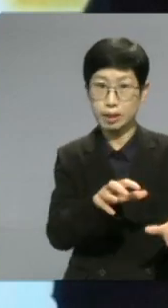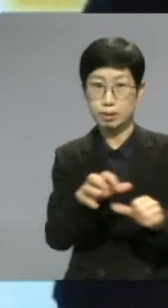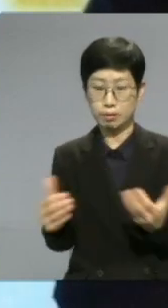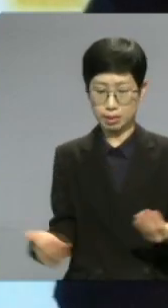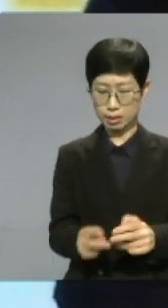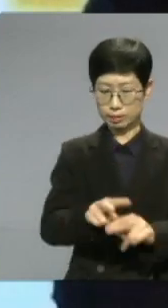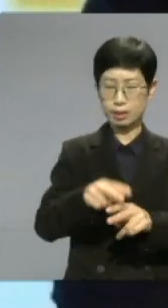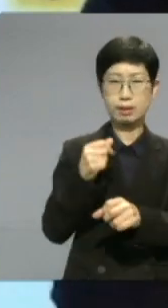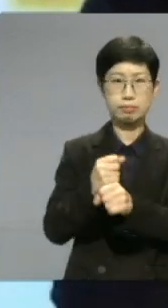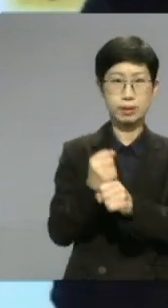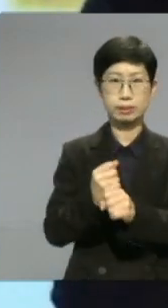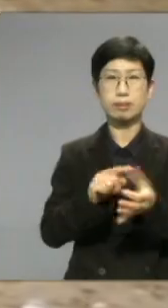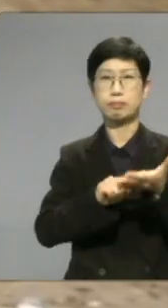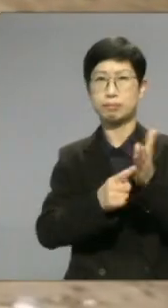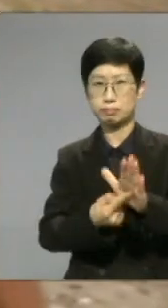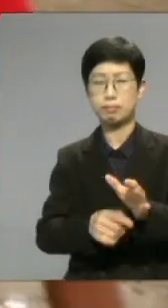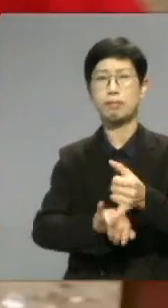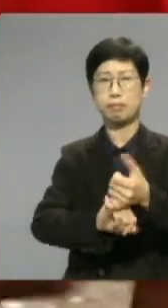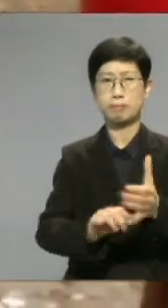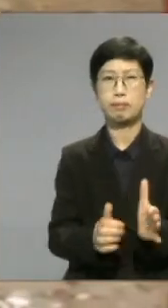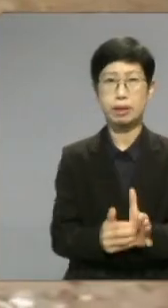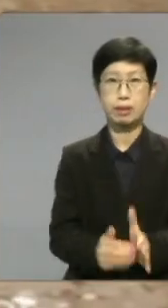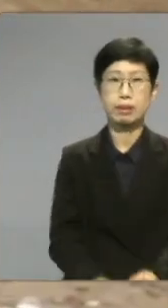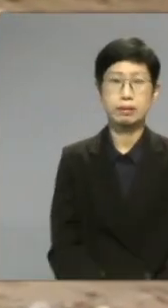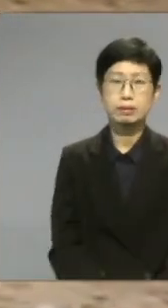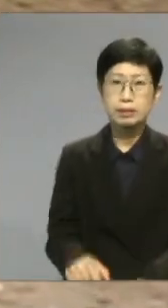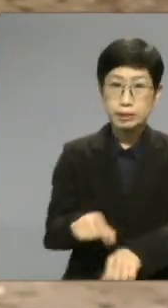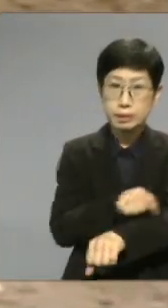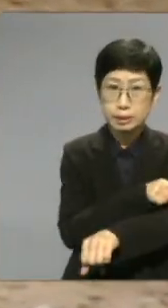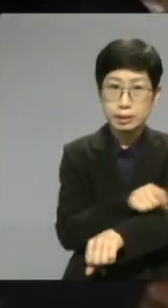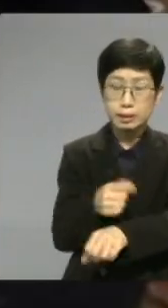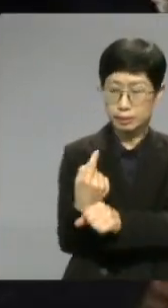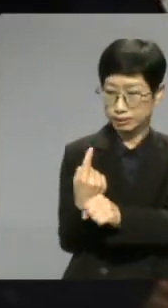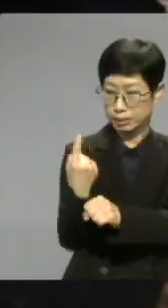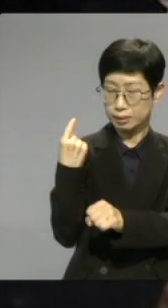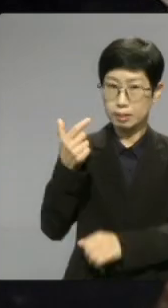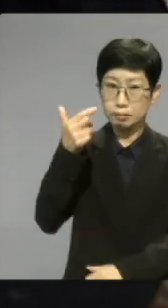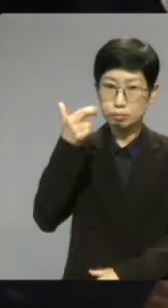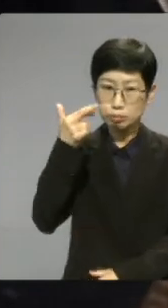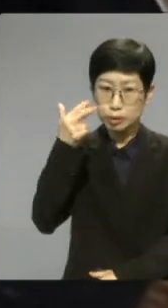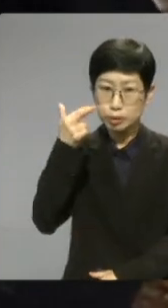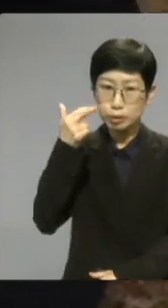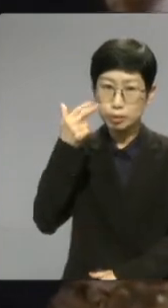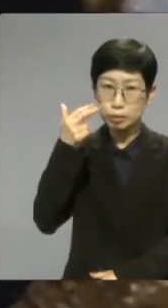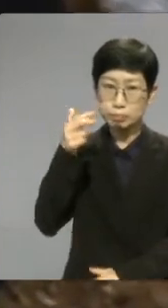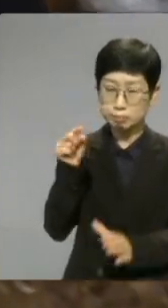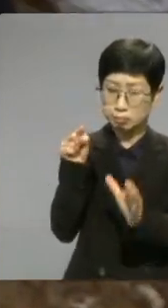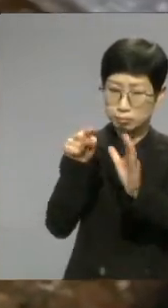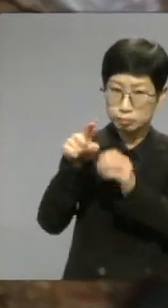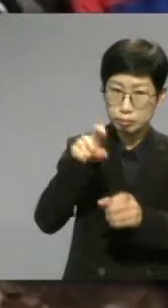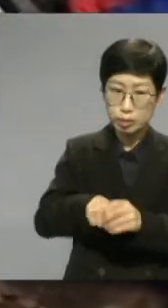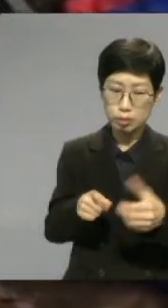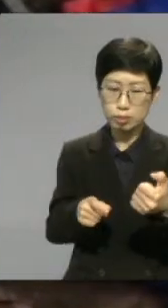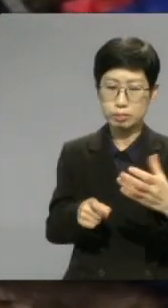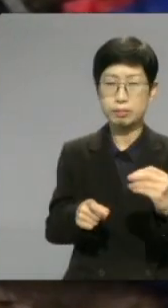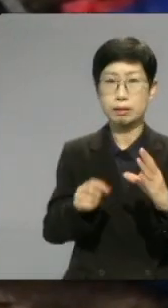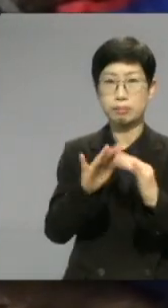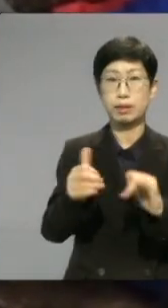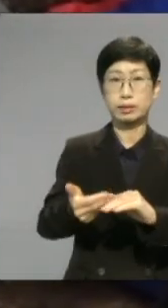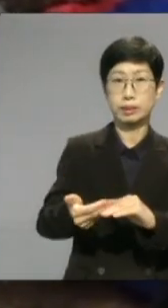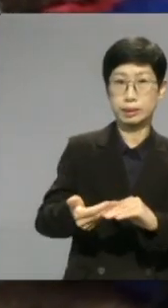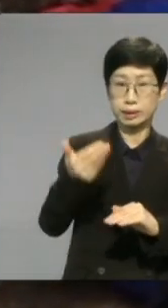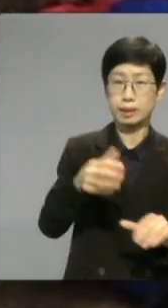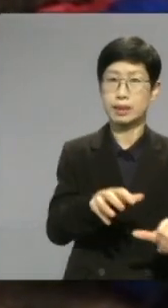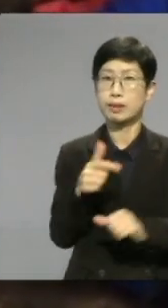대표 공약으로 내놓았습니다. 특히 물리노 당선인은 지난해 미국행 이민자 50여만 명 이상이 통과한 다리엔